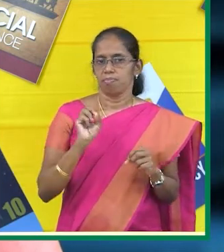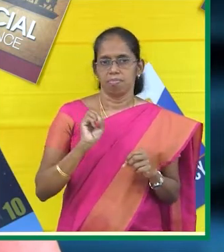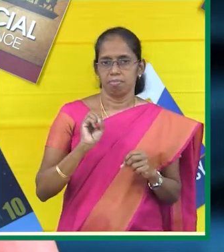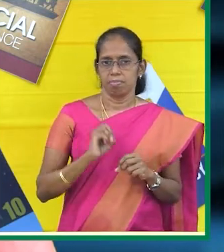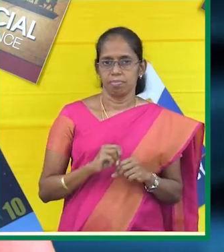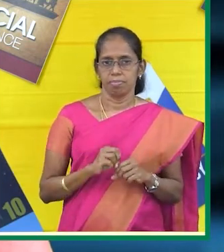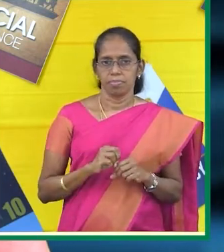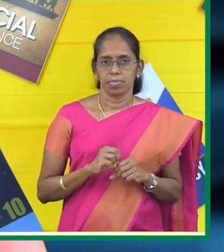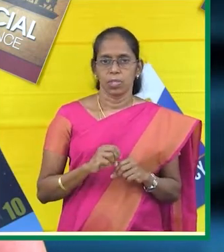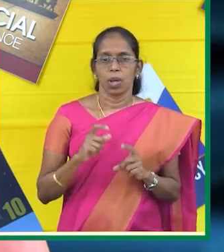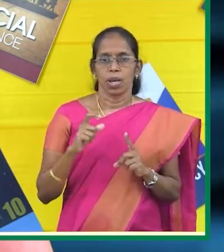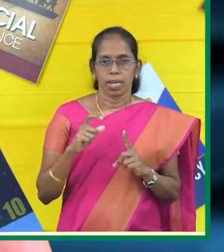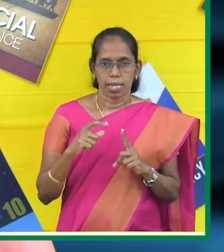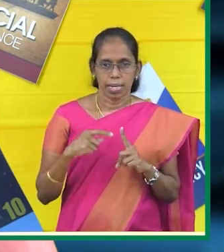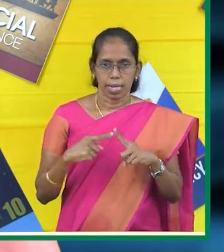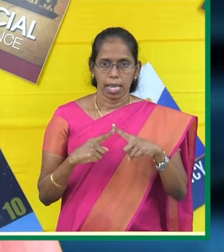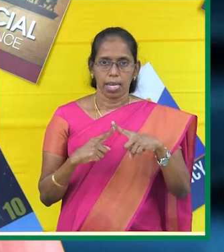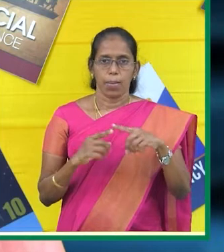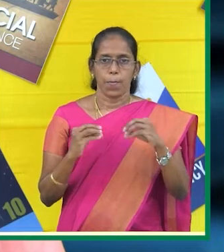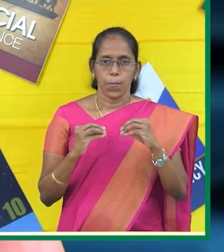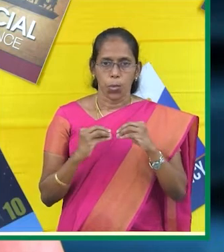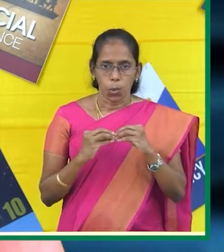என்கிற நிலையில் தான் இந்த ப்ரோஸில்